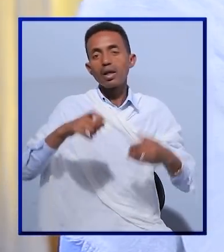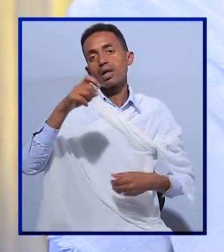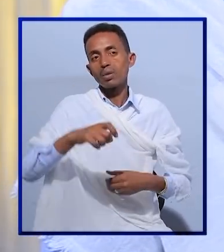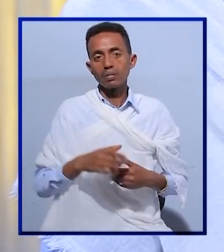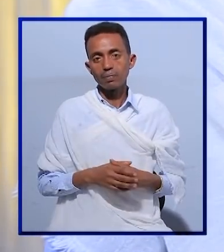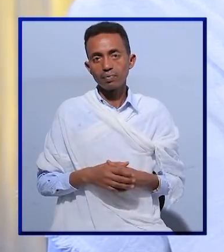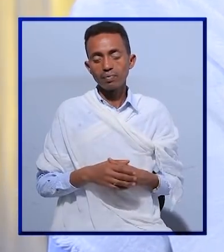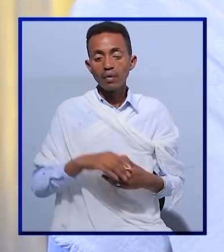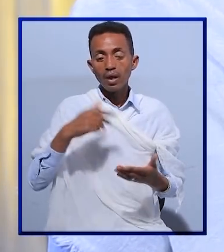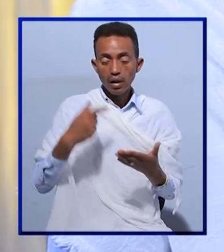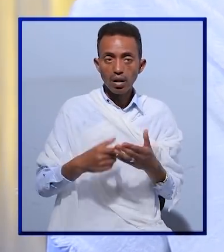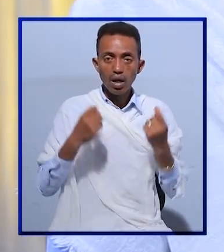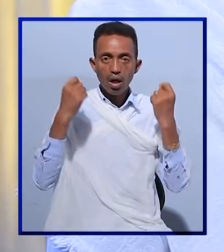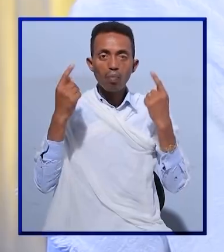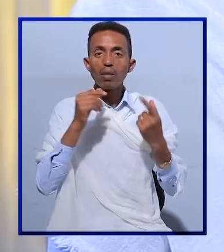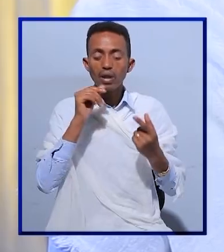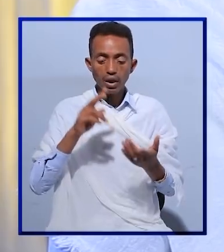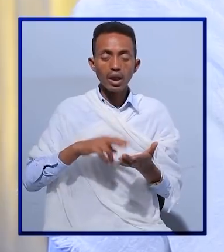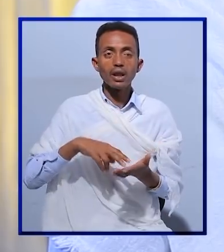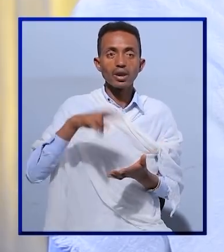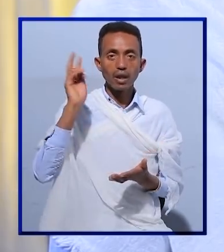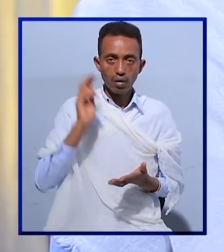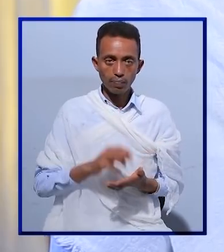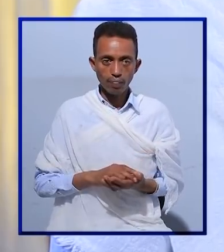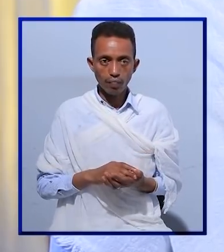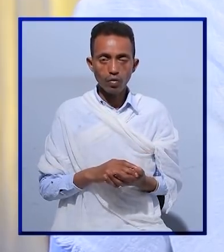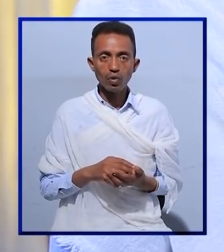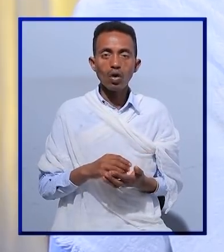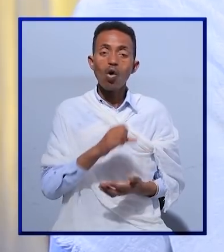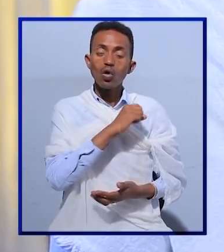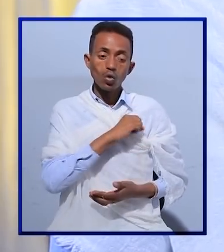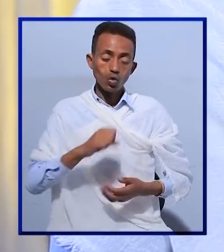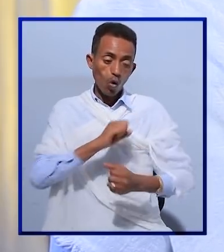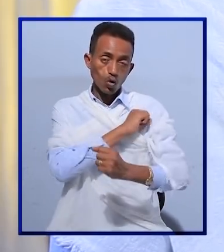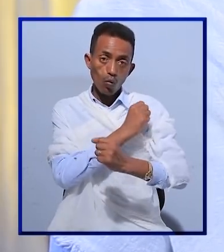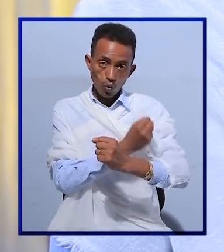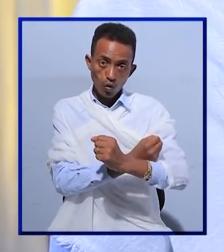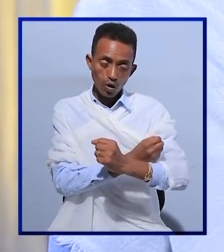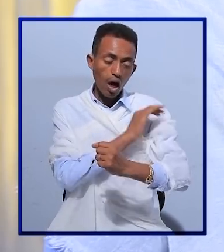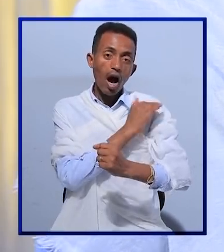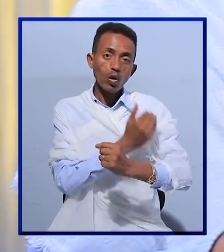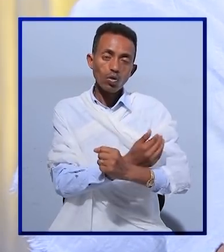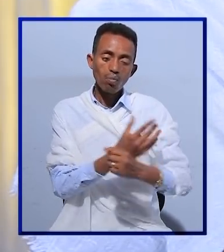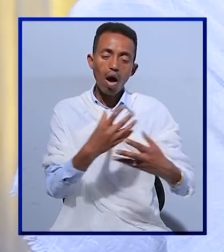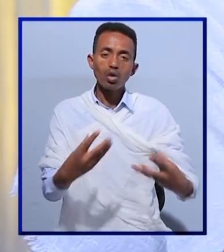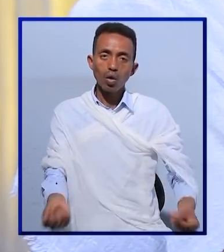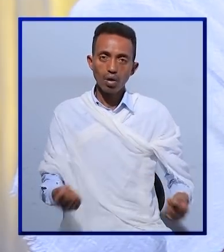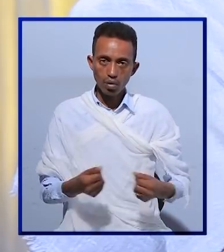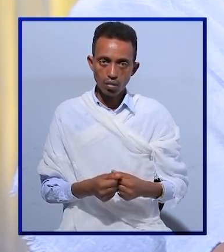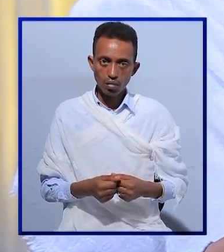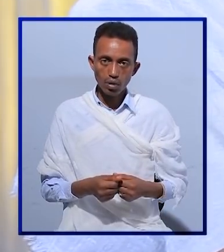መለየት አለበት ማለት ነው። ይህንን ባለመረዳት የተነሳ ሶምሶን ኃይሉን